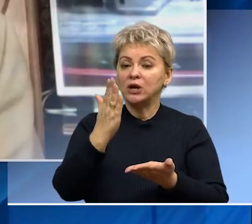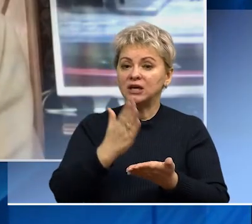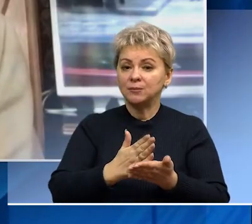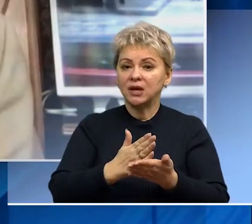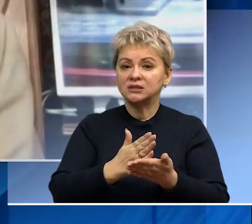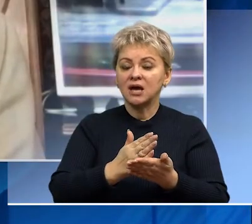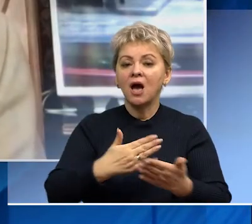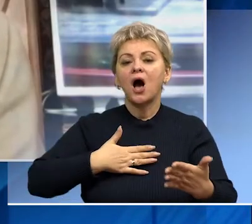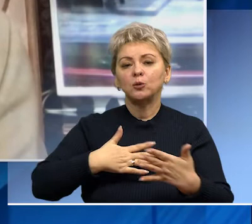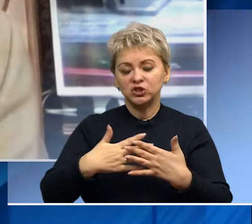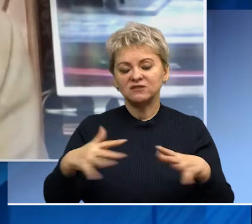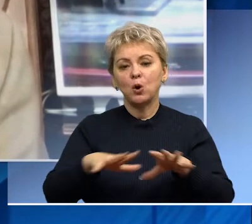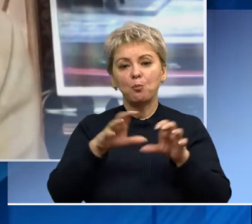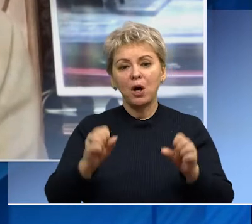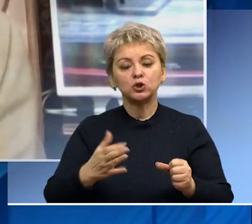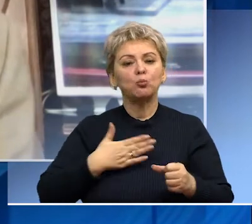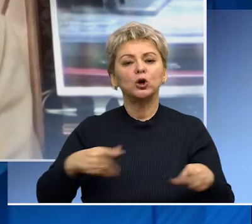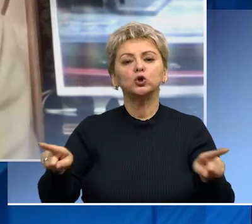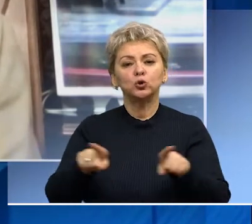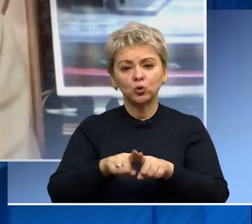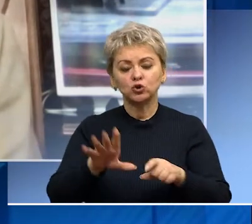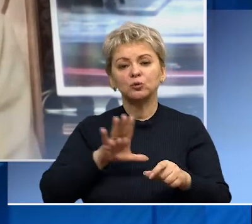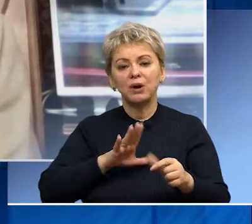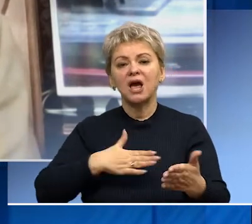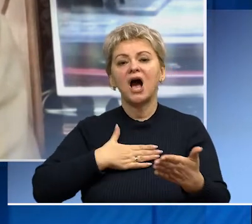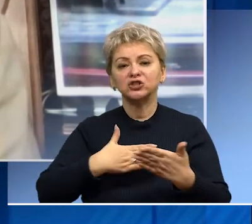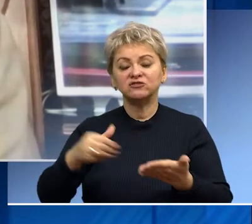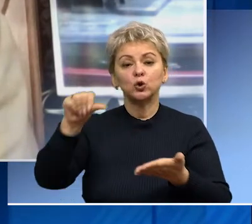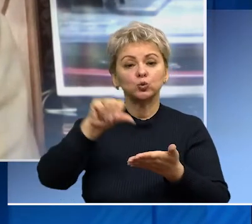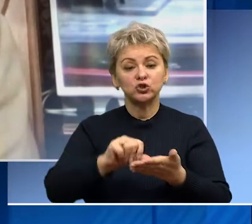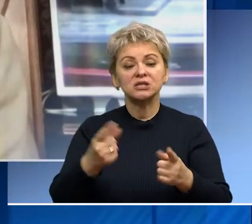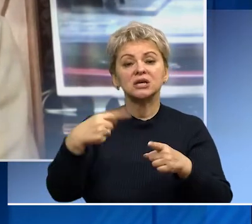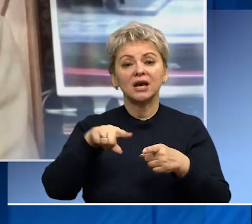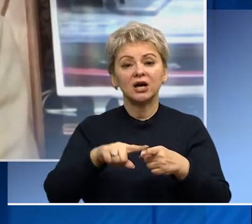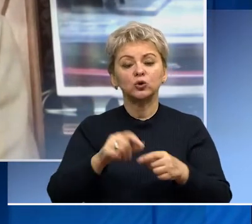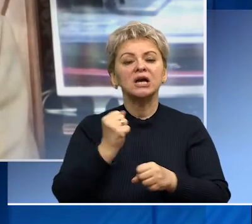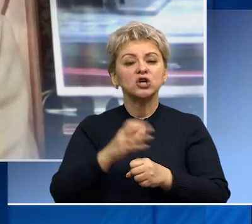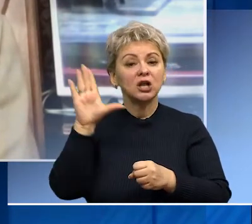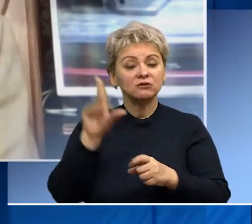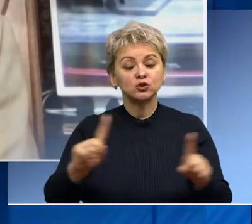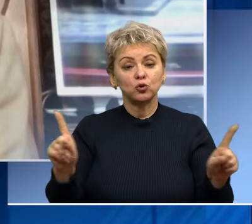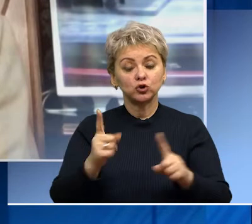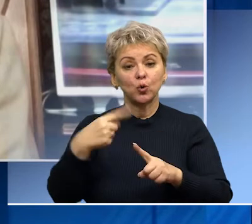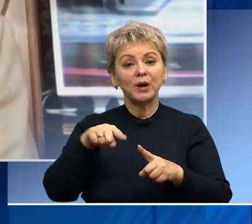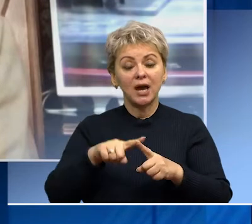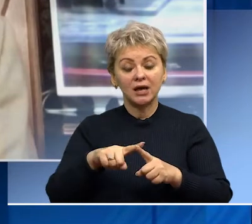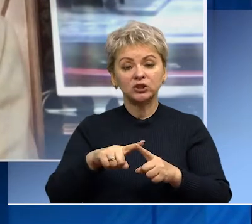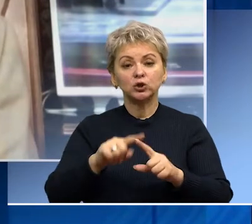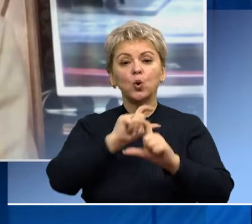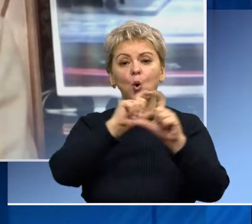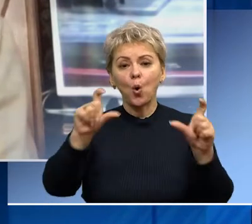этом играла Общественная палата. Мы тоже были активные участники, которые делали все, чтобы